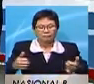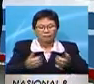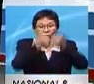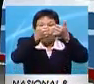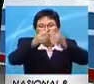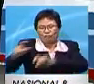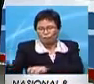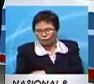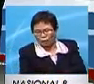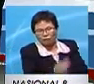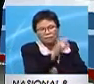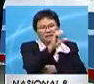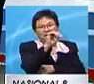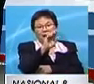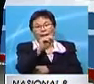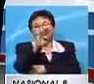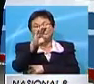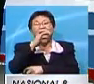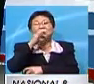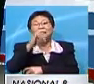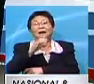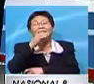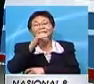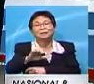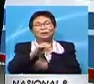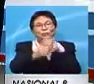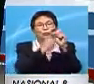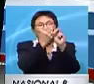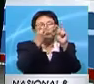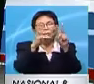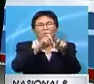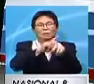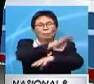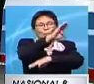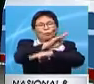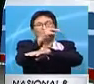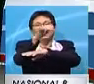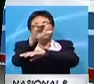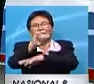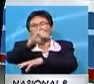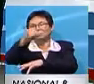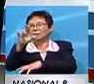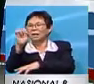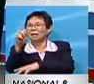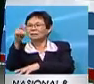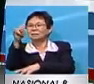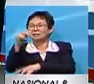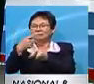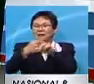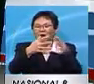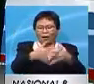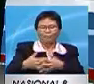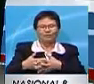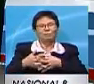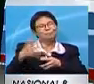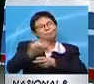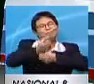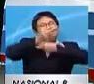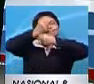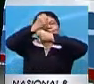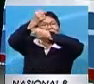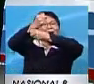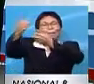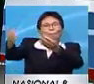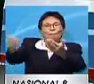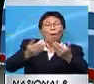kejohanan Golf CIMB cllassic 2016 di bukit Kiara Justin Thomas dari Amerika Syarikat mempertahan kejuaraan dan